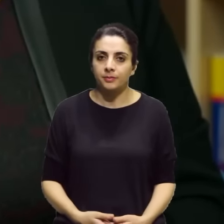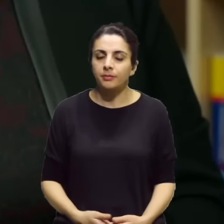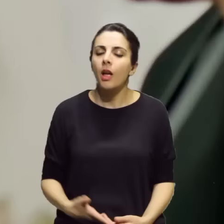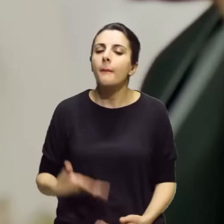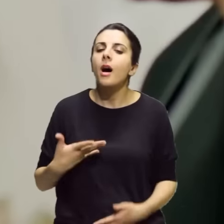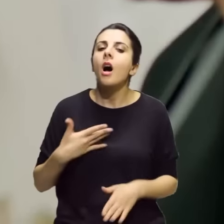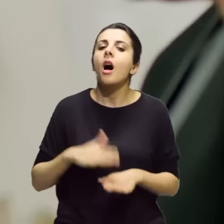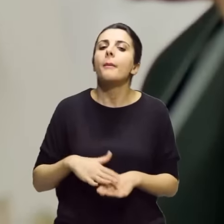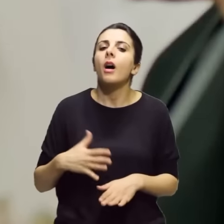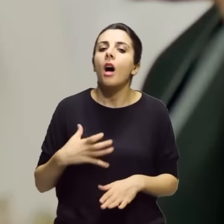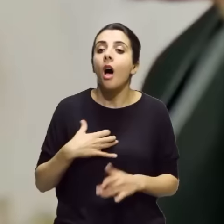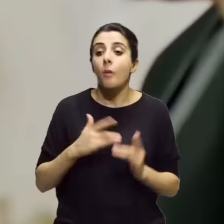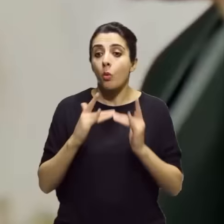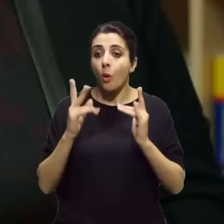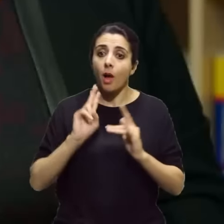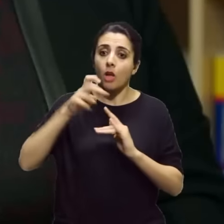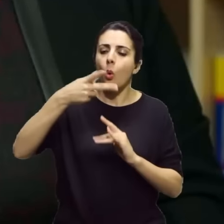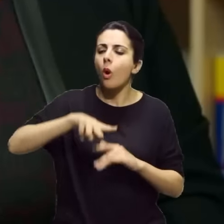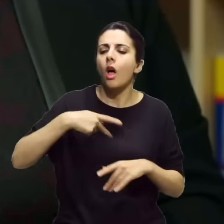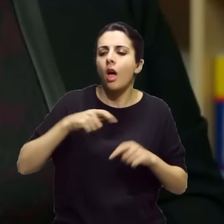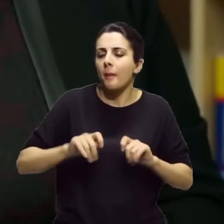Ya merak etme, kendimi köprülerden atacak değilim.